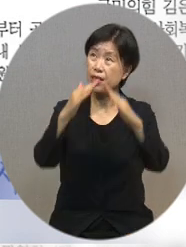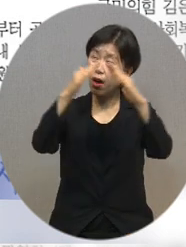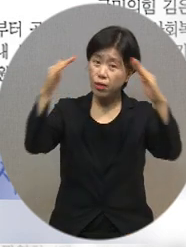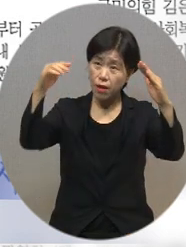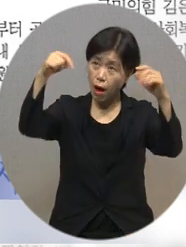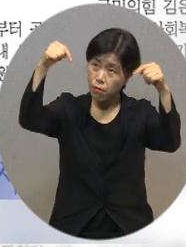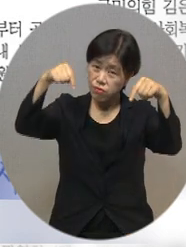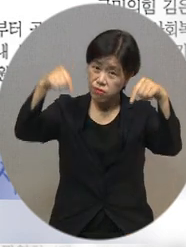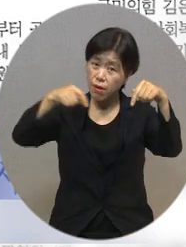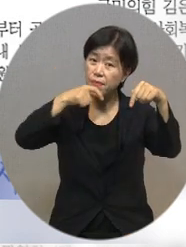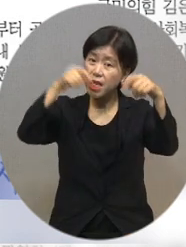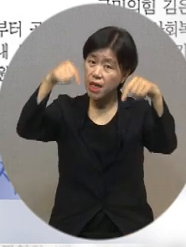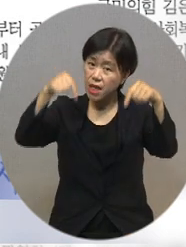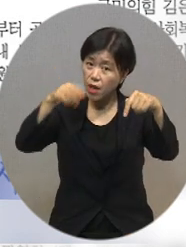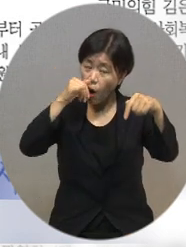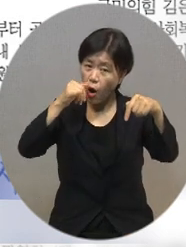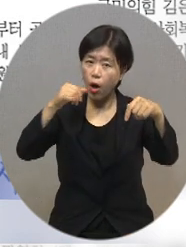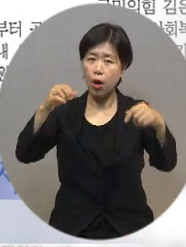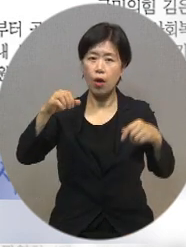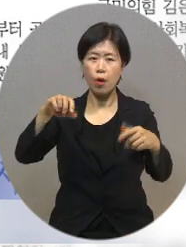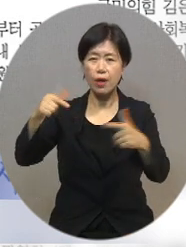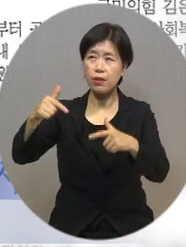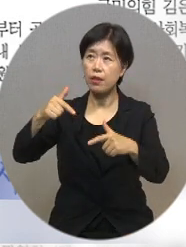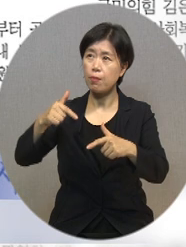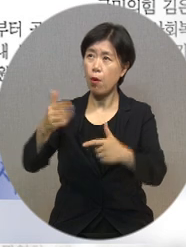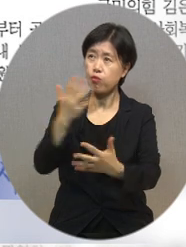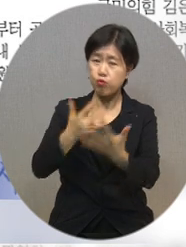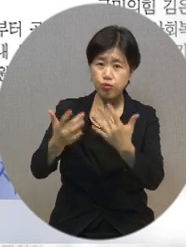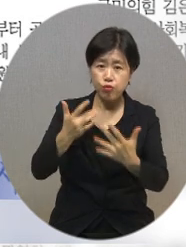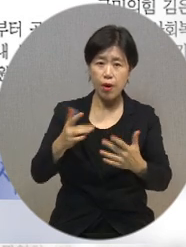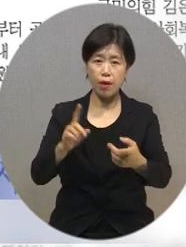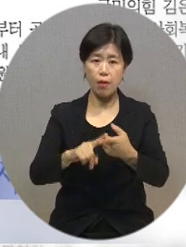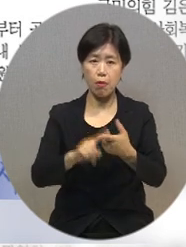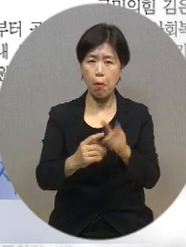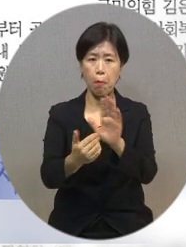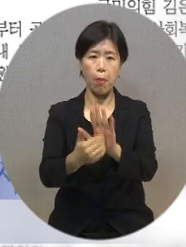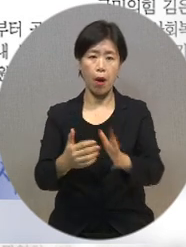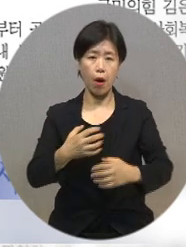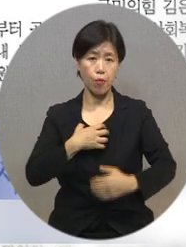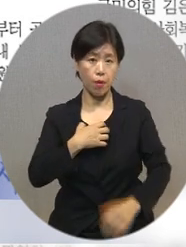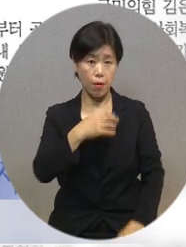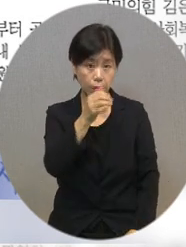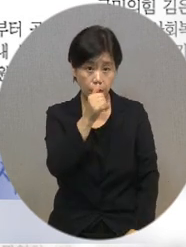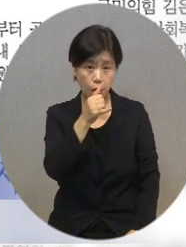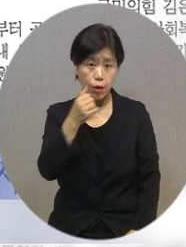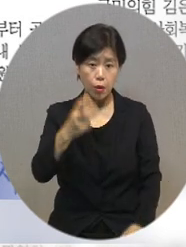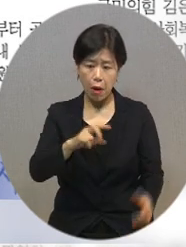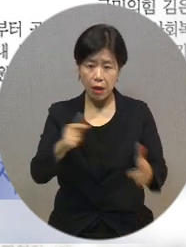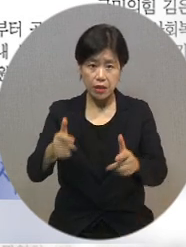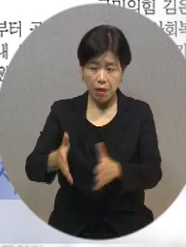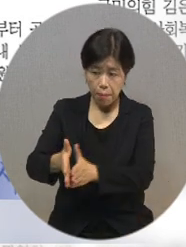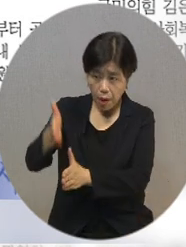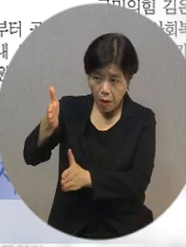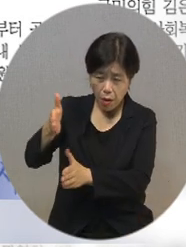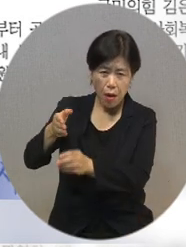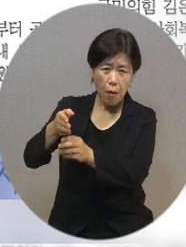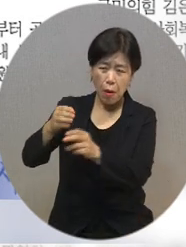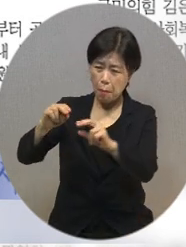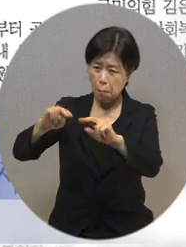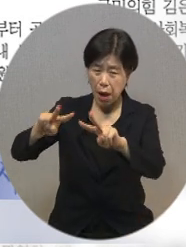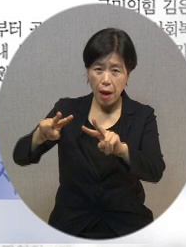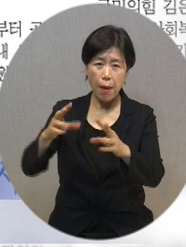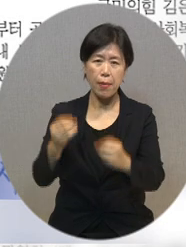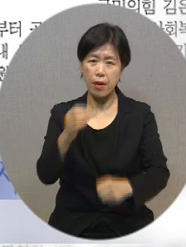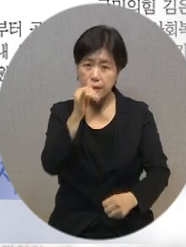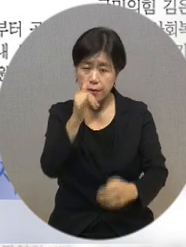침수 피해 스프링클러 미설치로 인한 화재 위험 건물에 균열로 인한 안전 사고 위험 등의 문제가